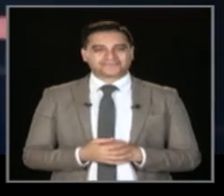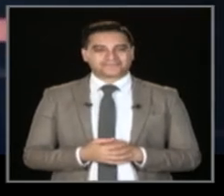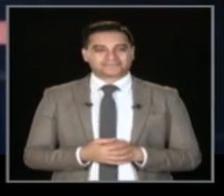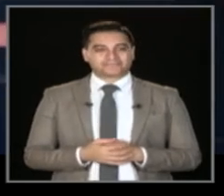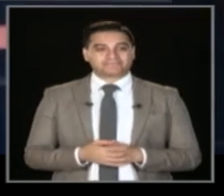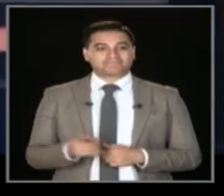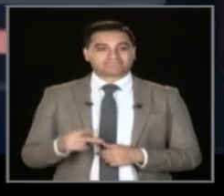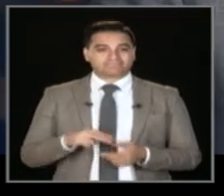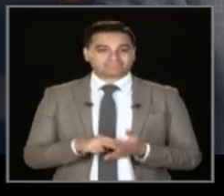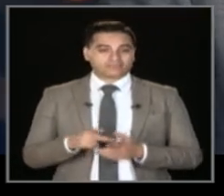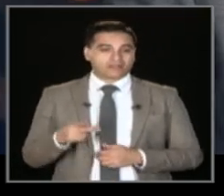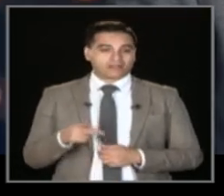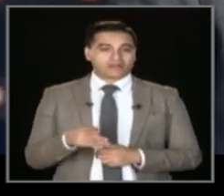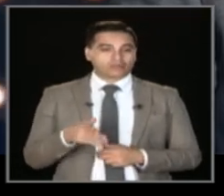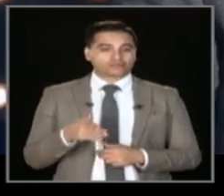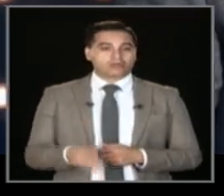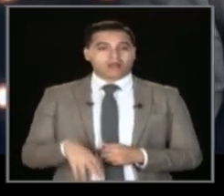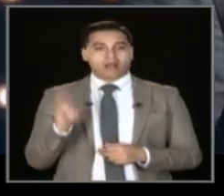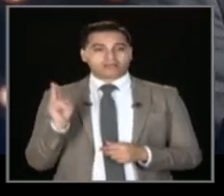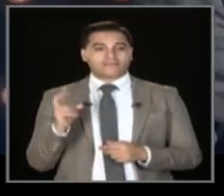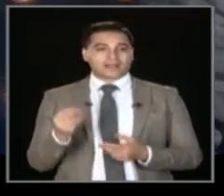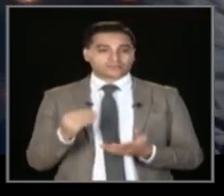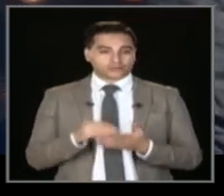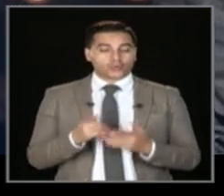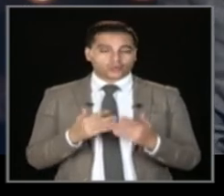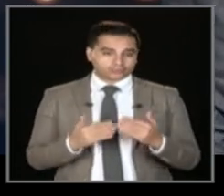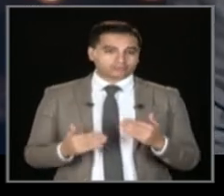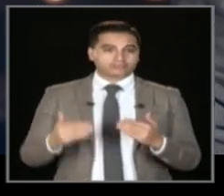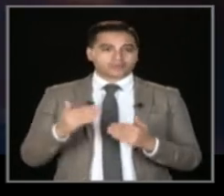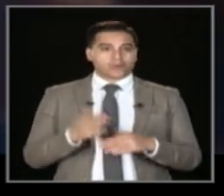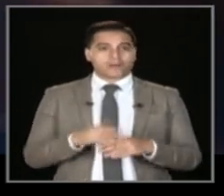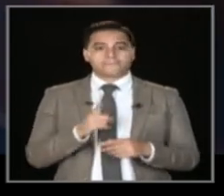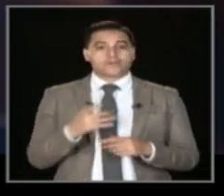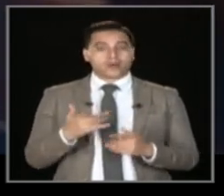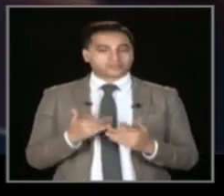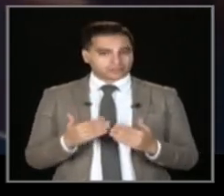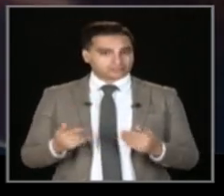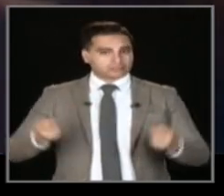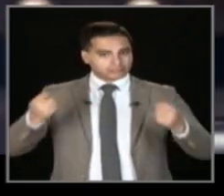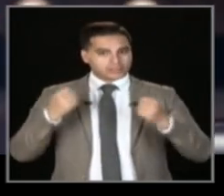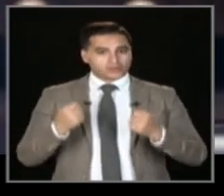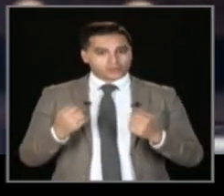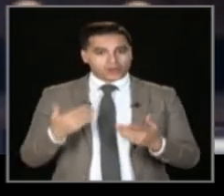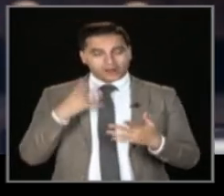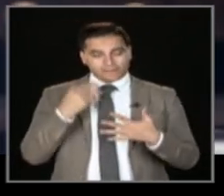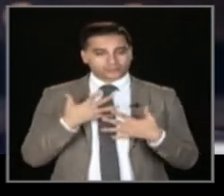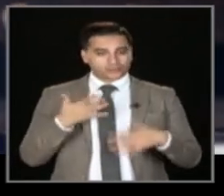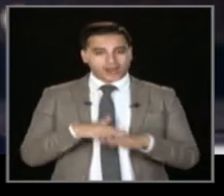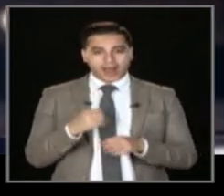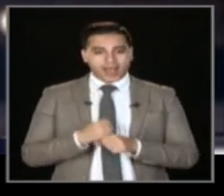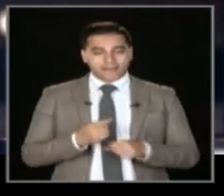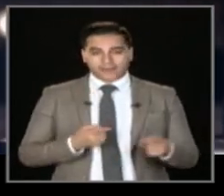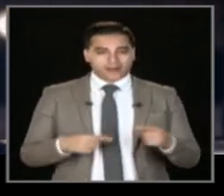خطف الهدف الذهبي 25 نقطة وتقدموا وبقوا 105. أنا مبسوط بأدائنا النهاردة